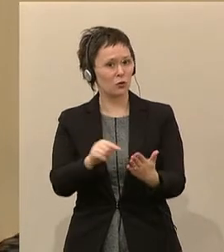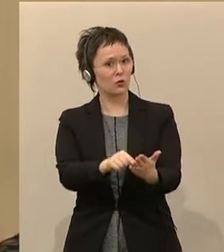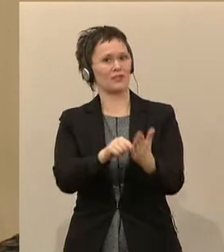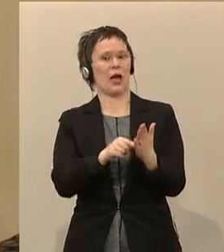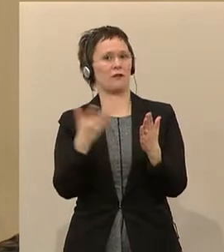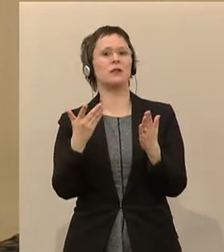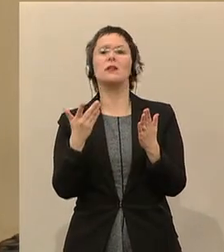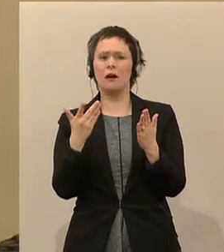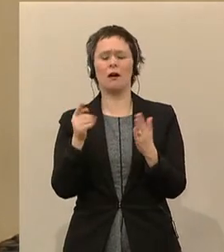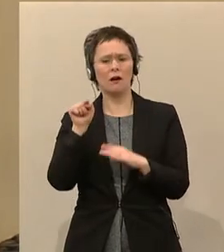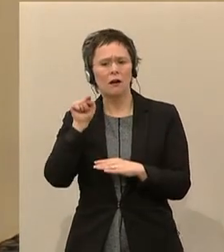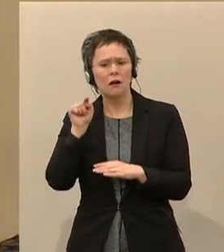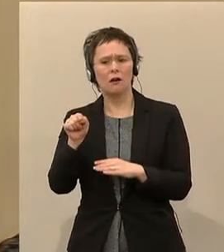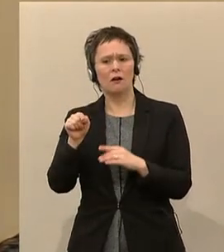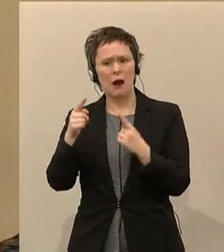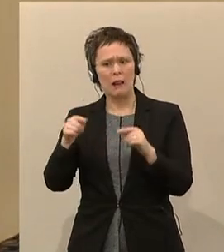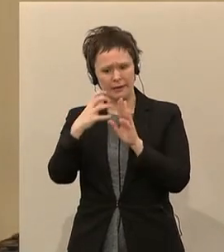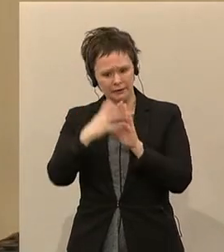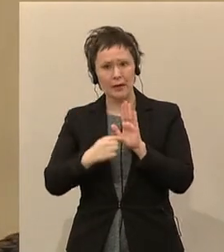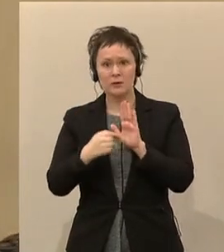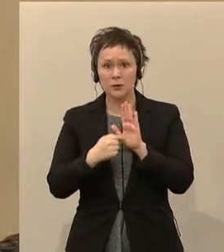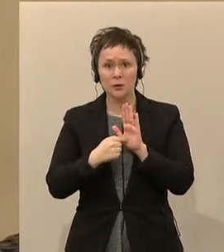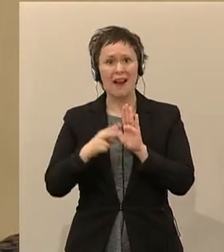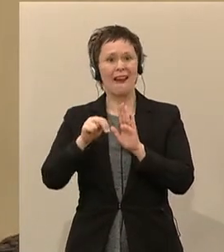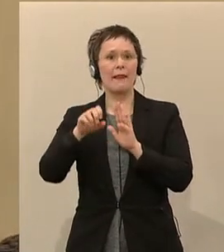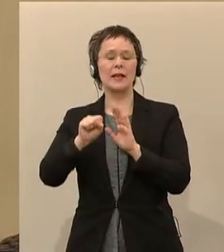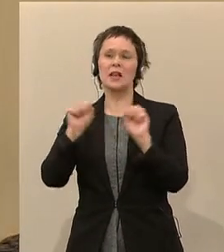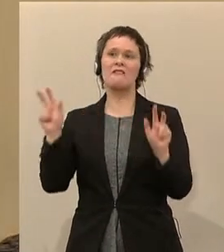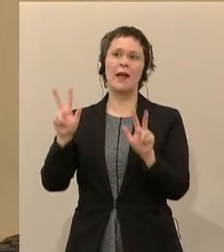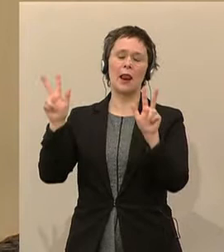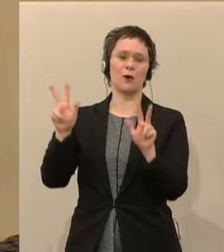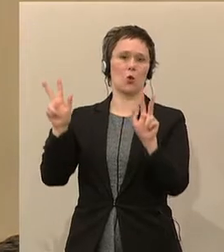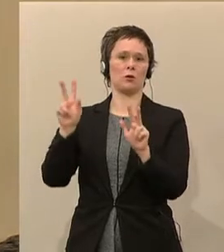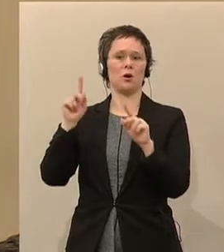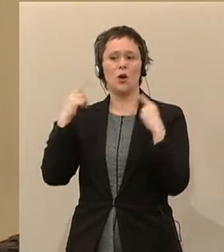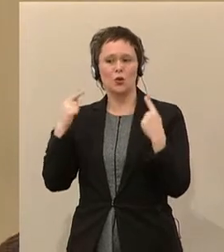Text zeigt uns ganz klar die hässliche Fratze deutschnationaler Burschenschaften.